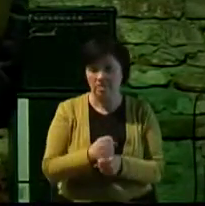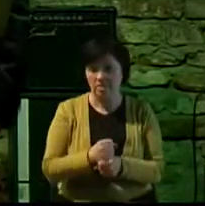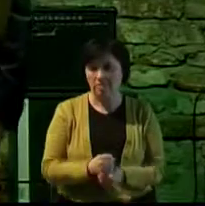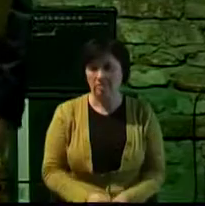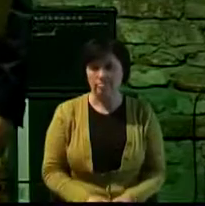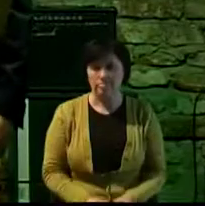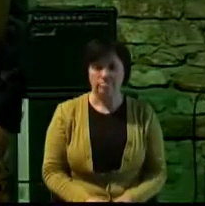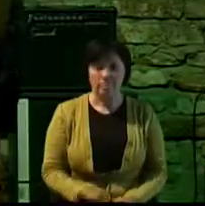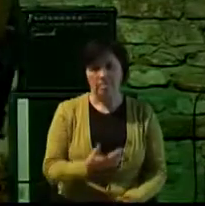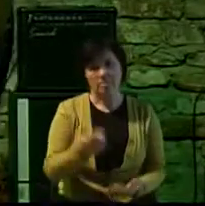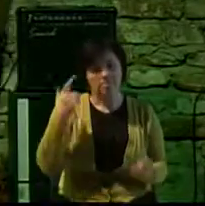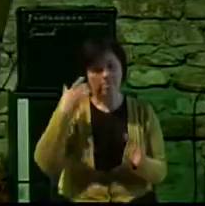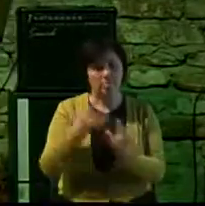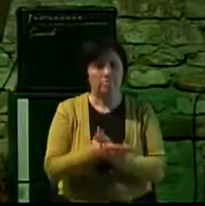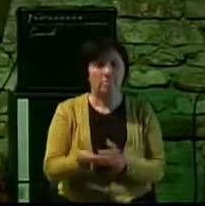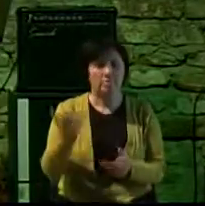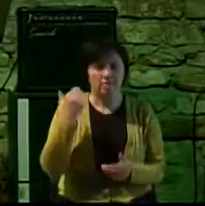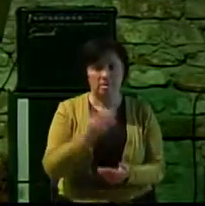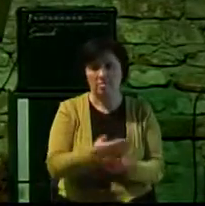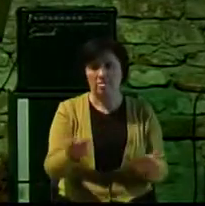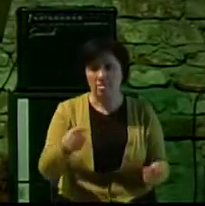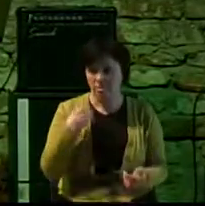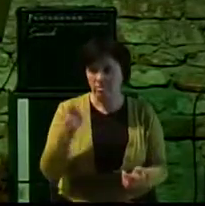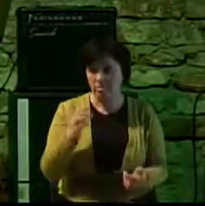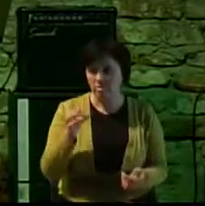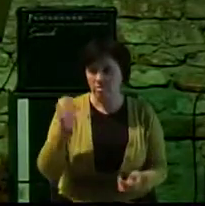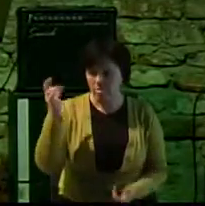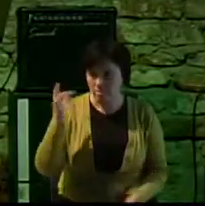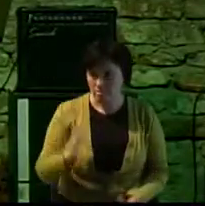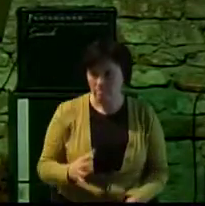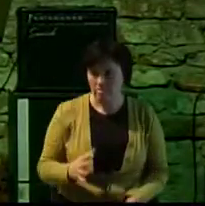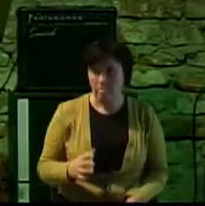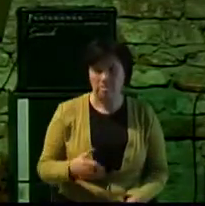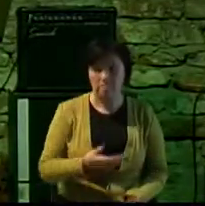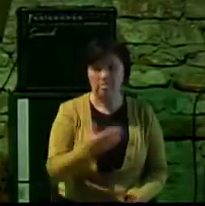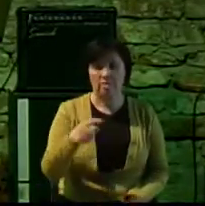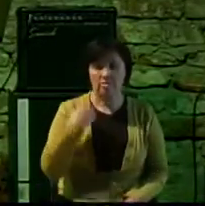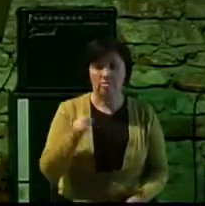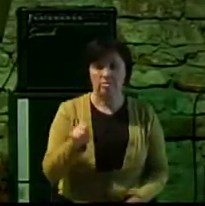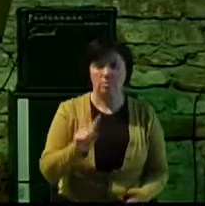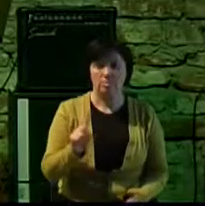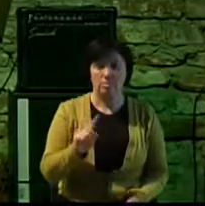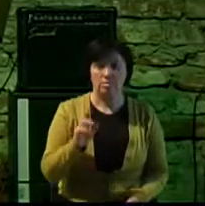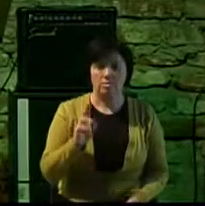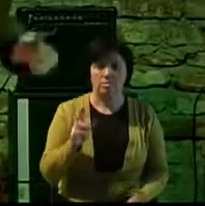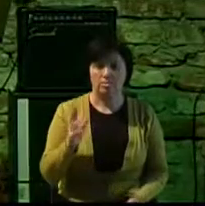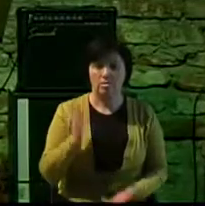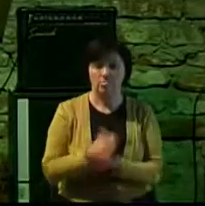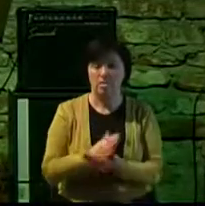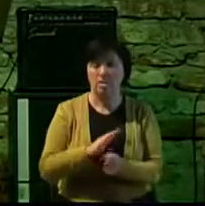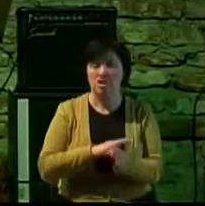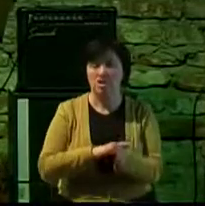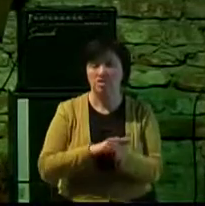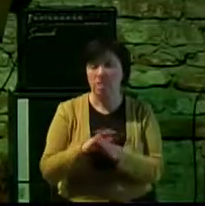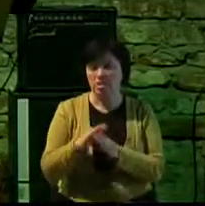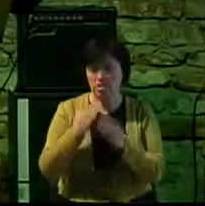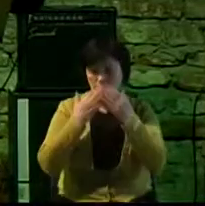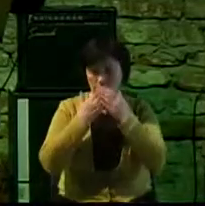человеком. Мы понимаем, что когда мы говорим о Господе, то мы говорим о том, кто имеет